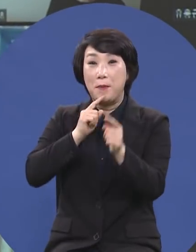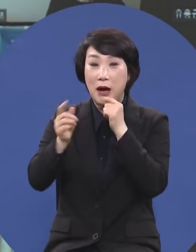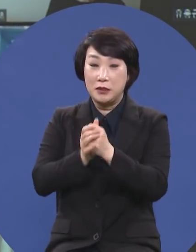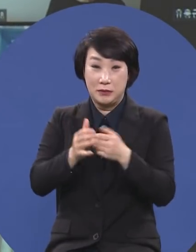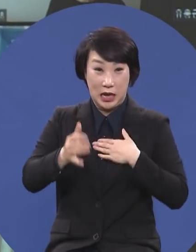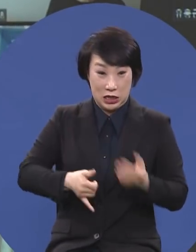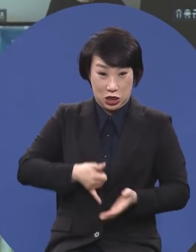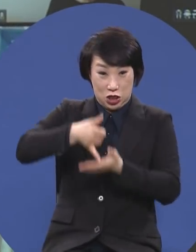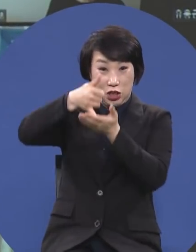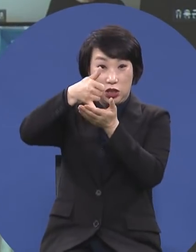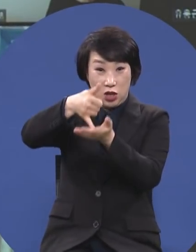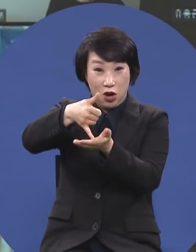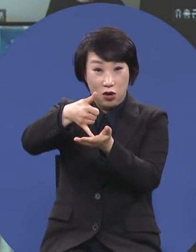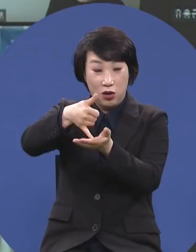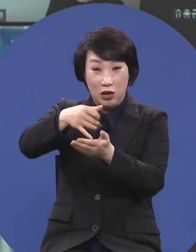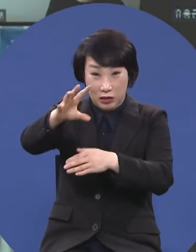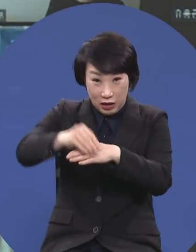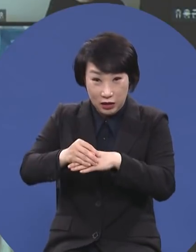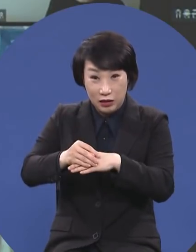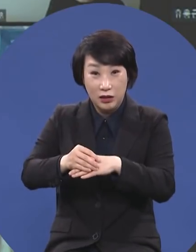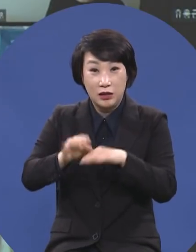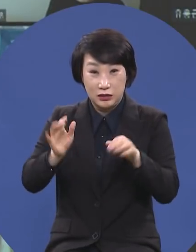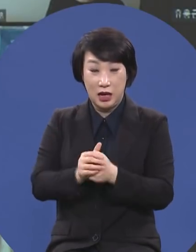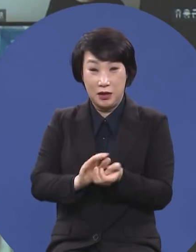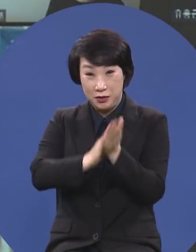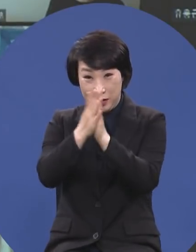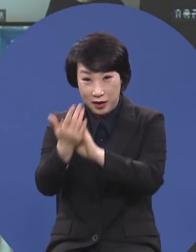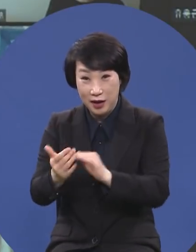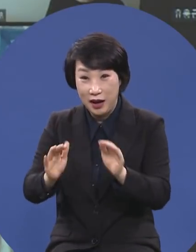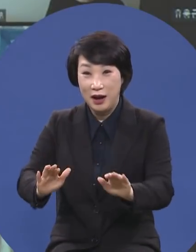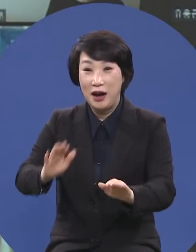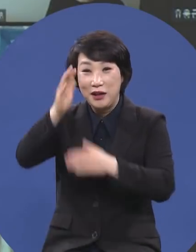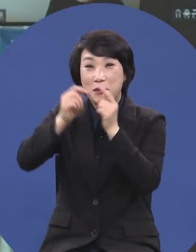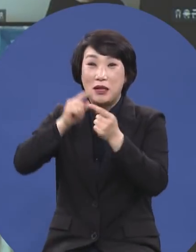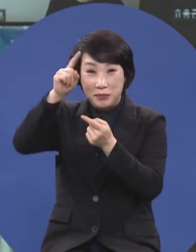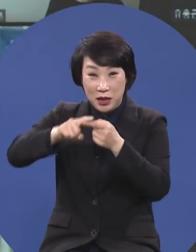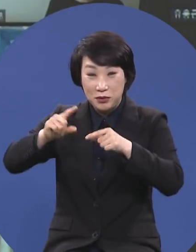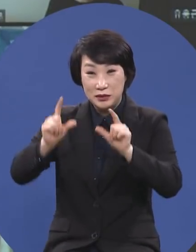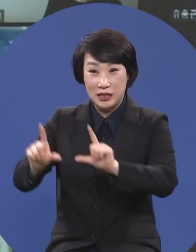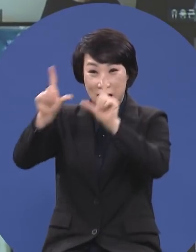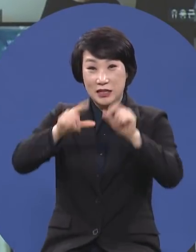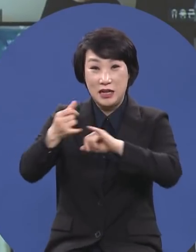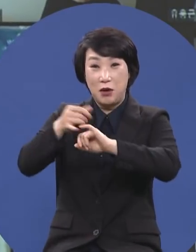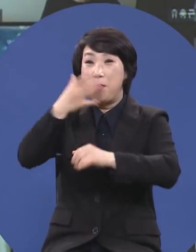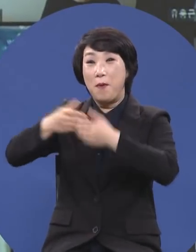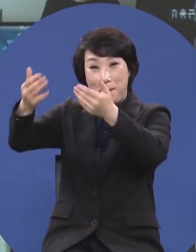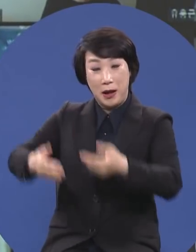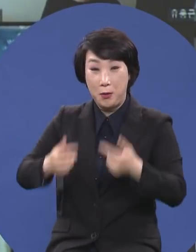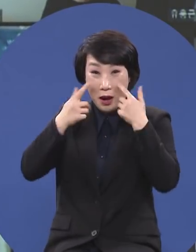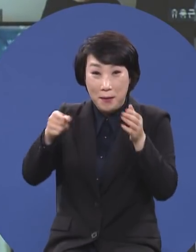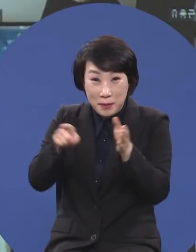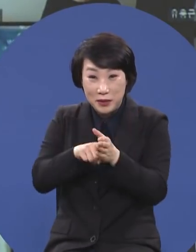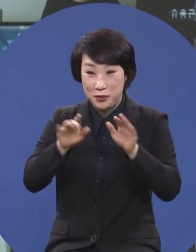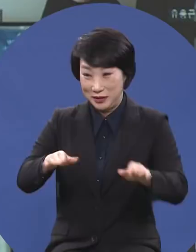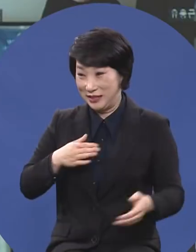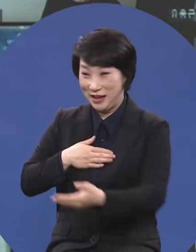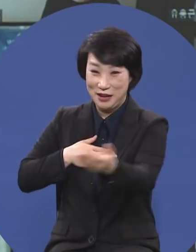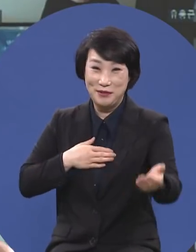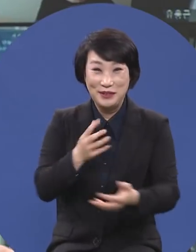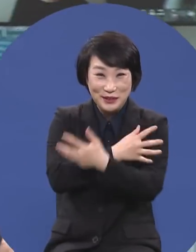내 인격으로 내 삶의 인격화가 되어 그 말씀대로 살아서 약속된 복을 받아야 된다는 확신이